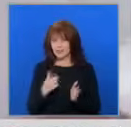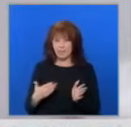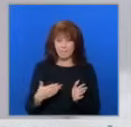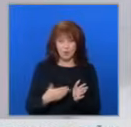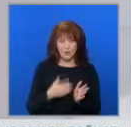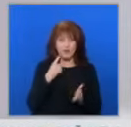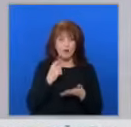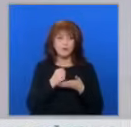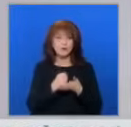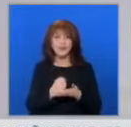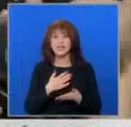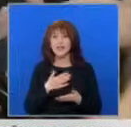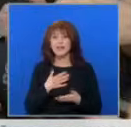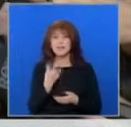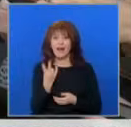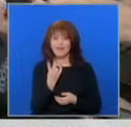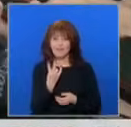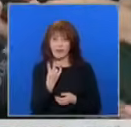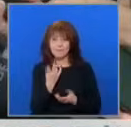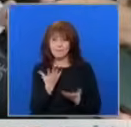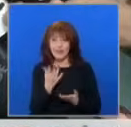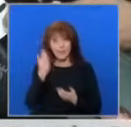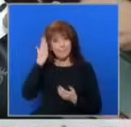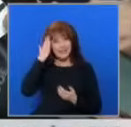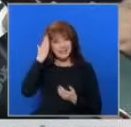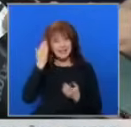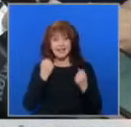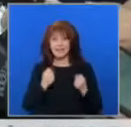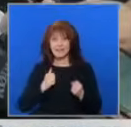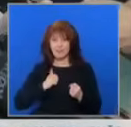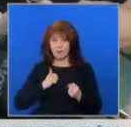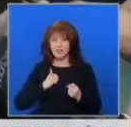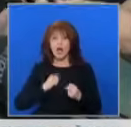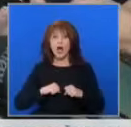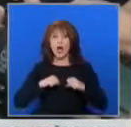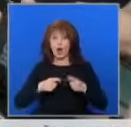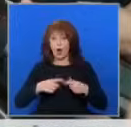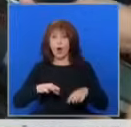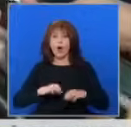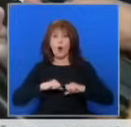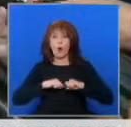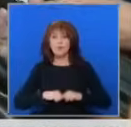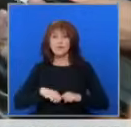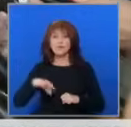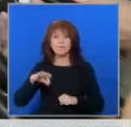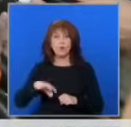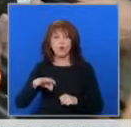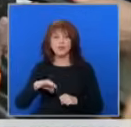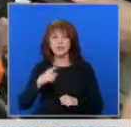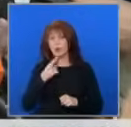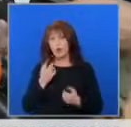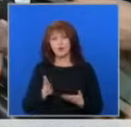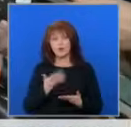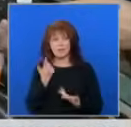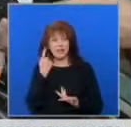които ни смущават. От принципала, министъра на здравеопазването, обществените поръчки, за които вече имаме